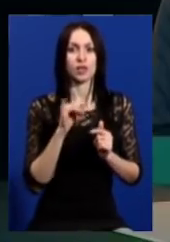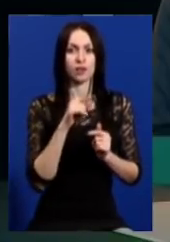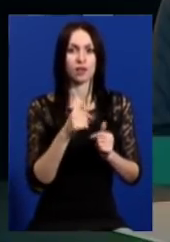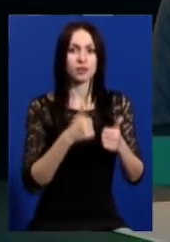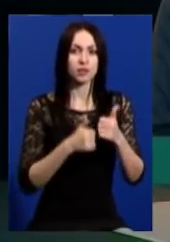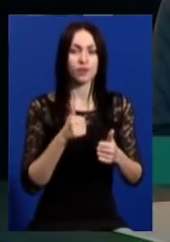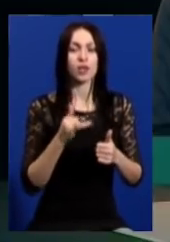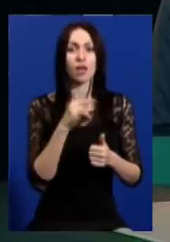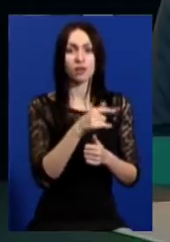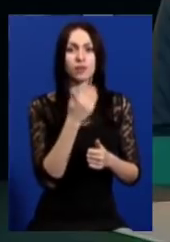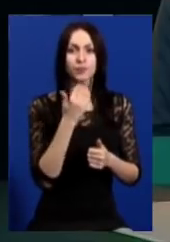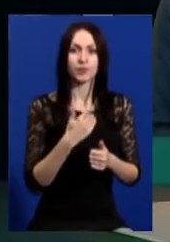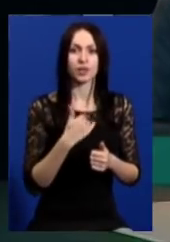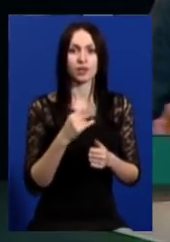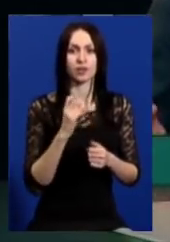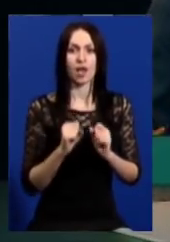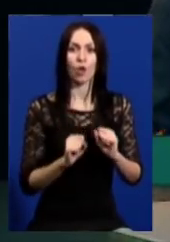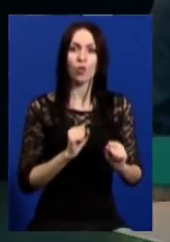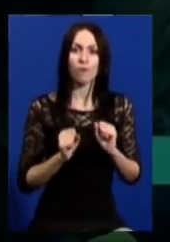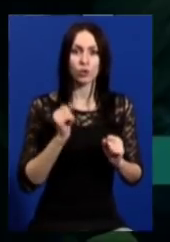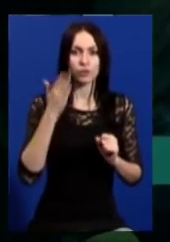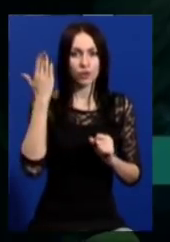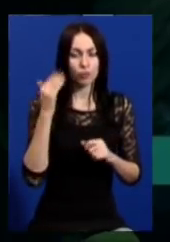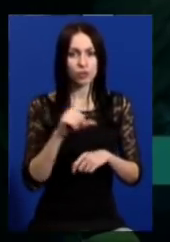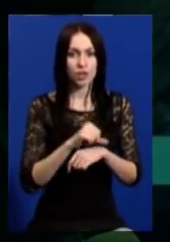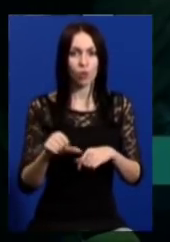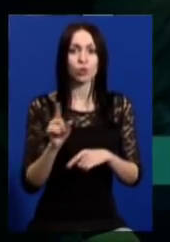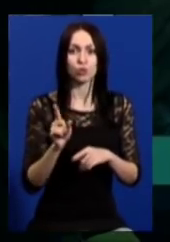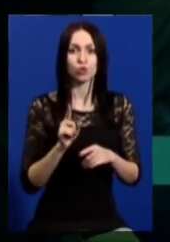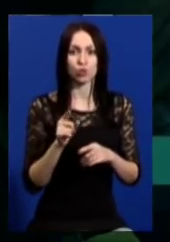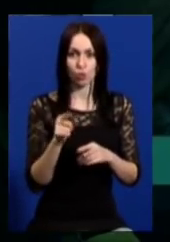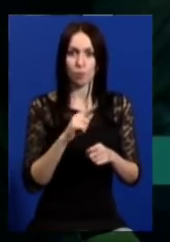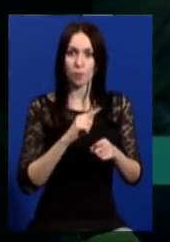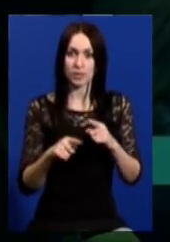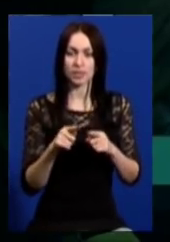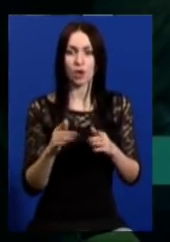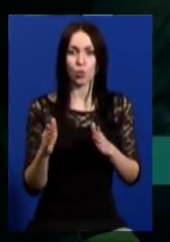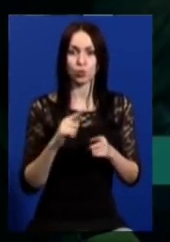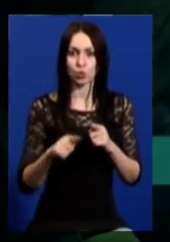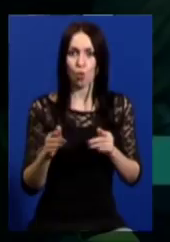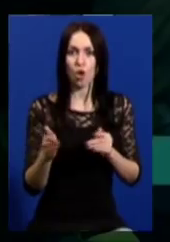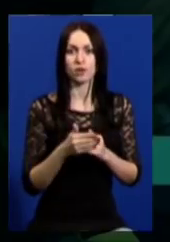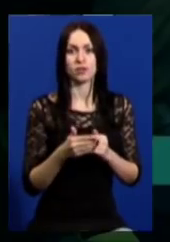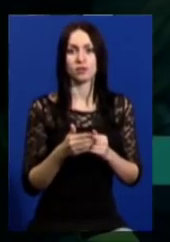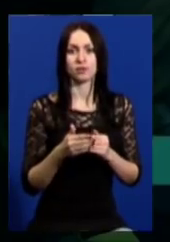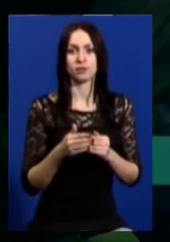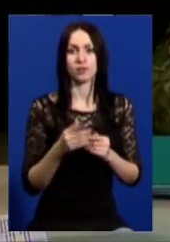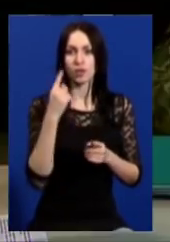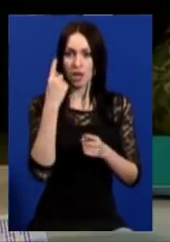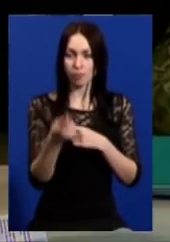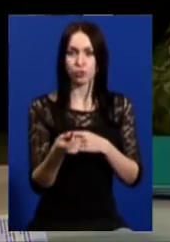звертаються на ім'я керівництва прикордонного загону, щоб пришвидшити це питання у вигляді того, що там як